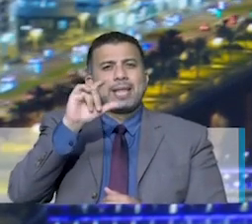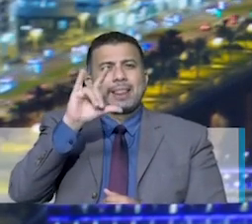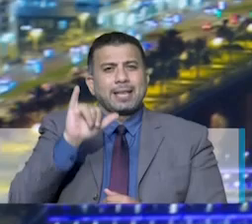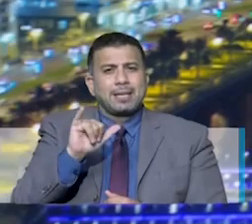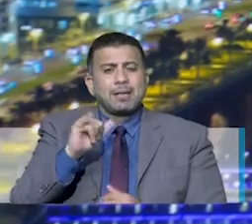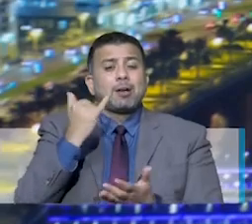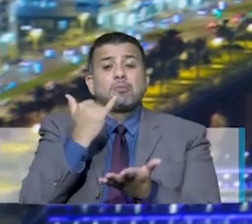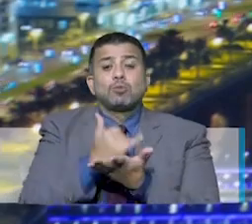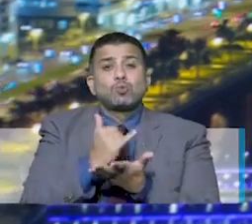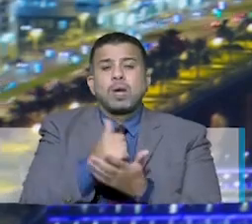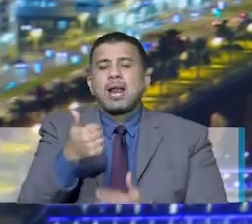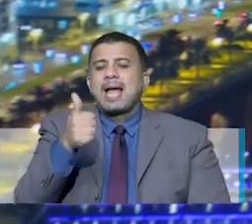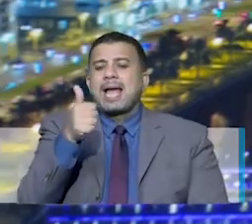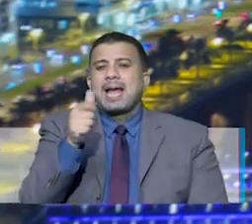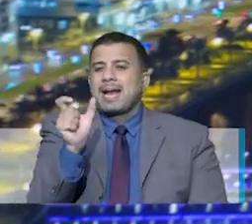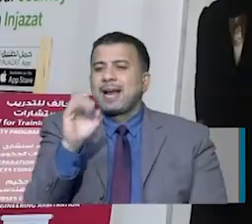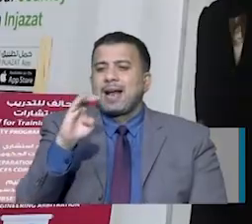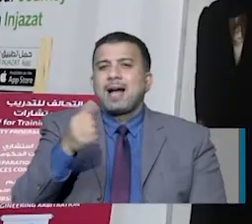مجموعه